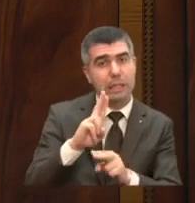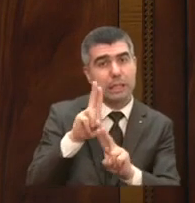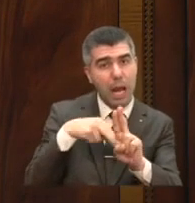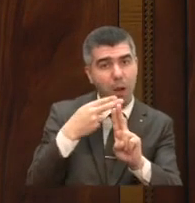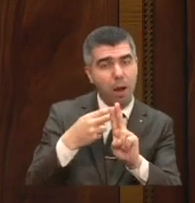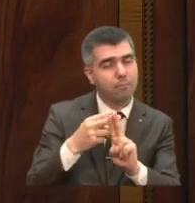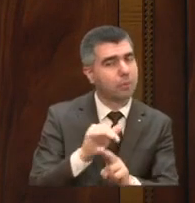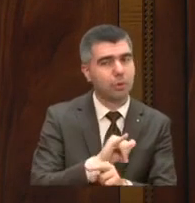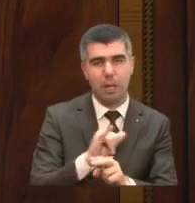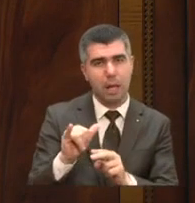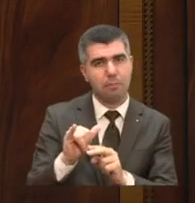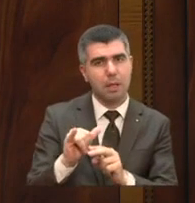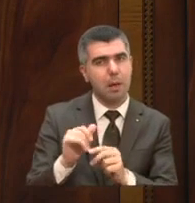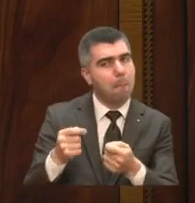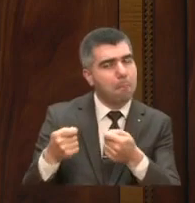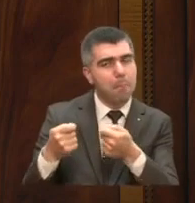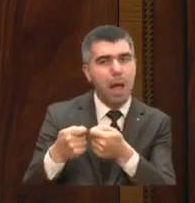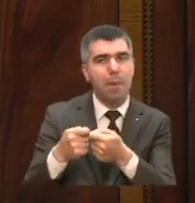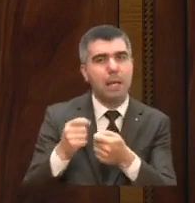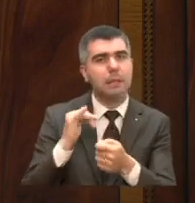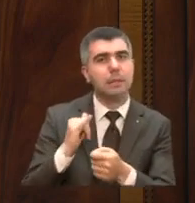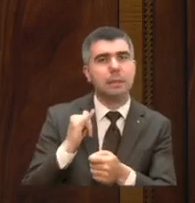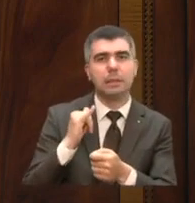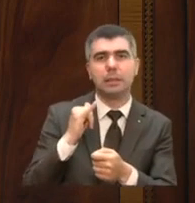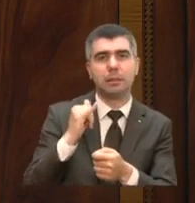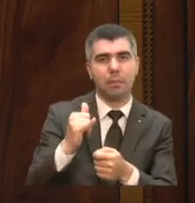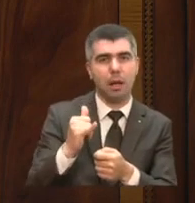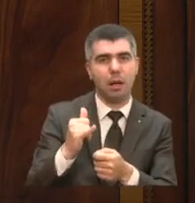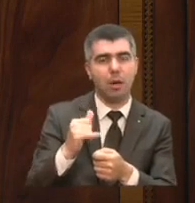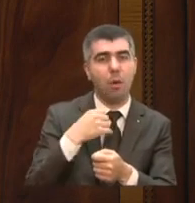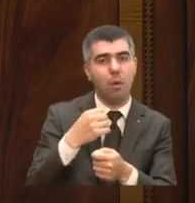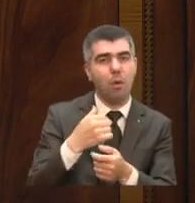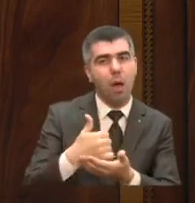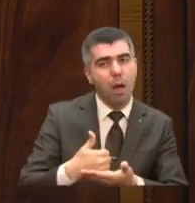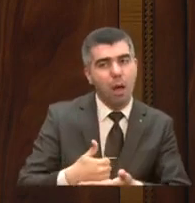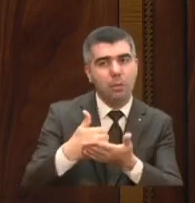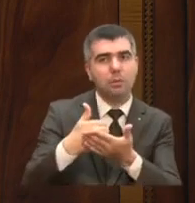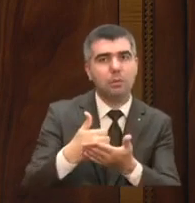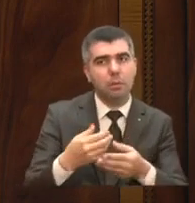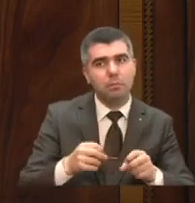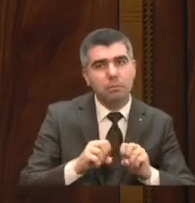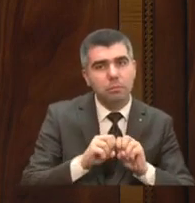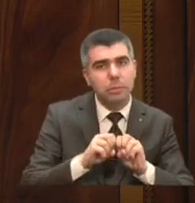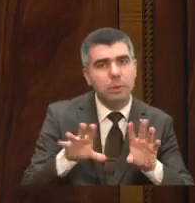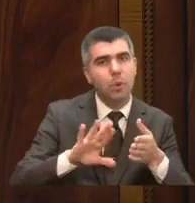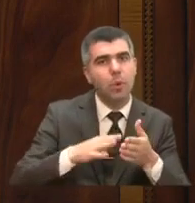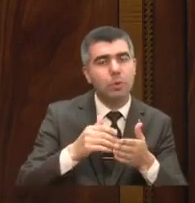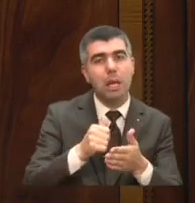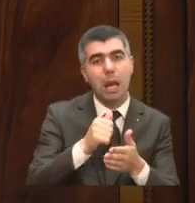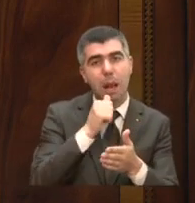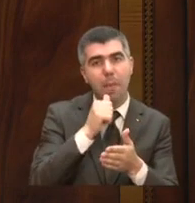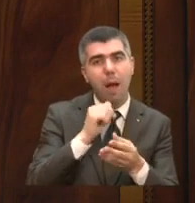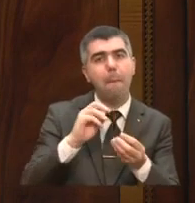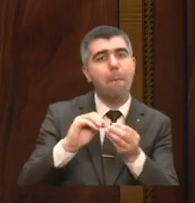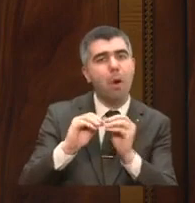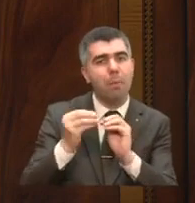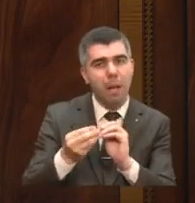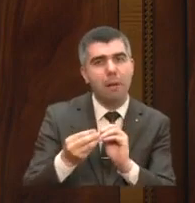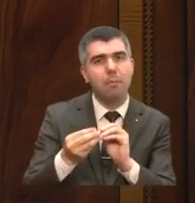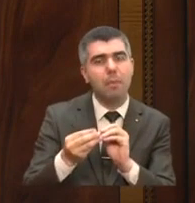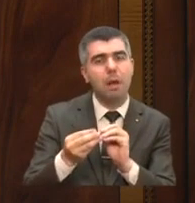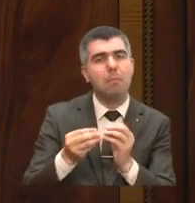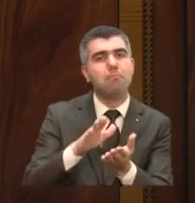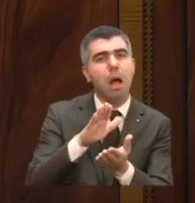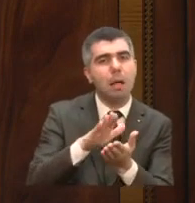الموضوع ديال التزويد بالماء كانت فيه إشكاليات وبقى فيه إشكاليات وغتستمر فيه واحد العدد